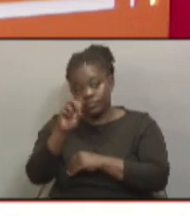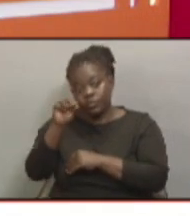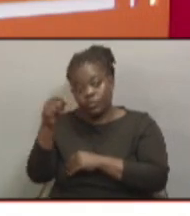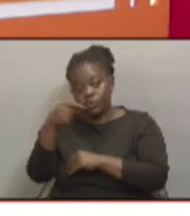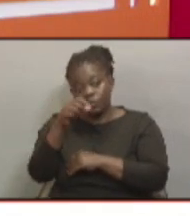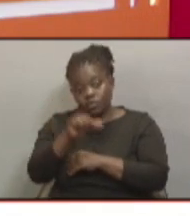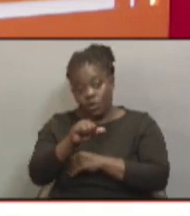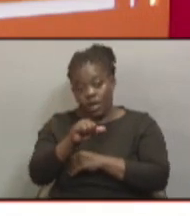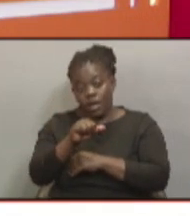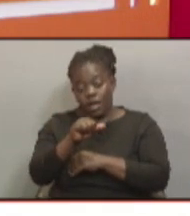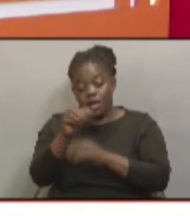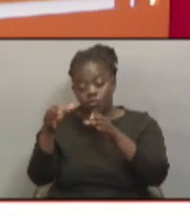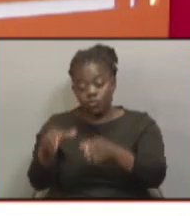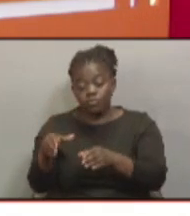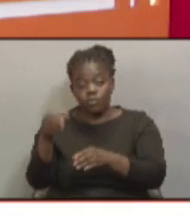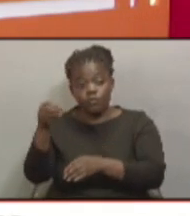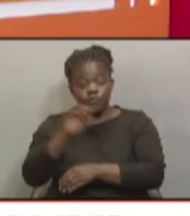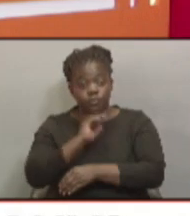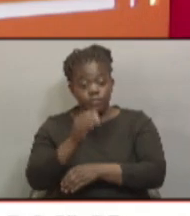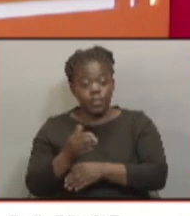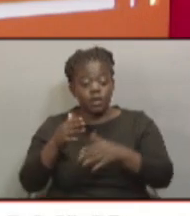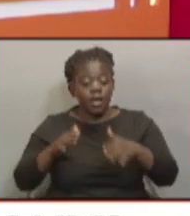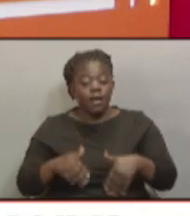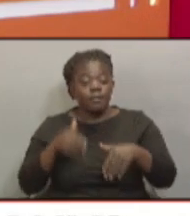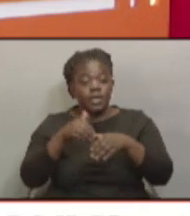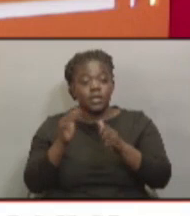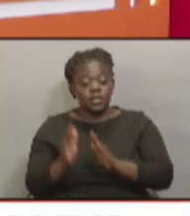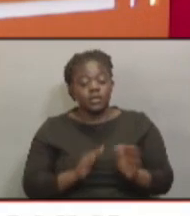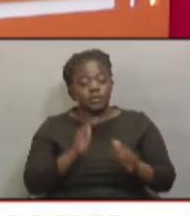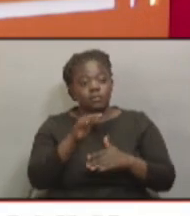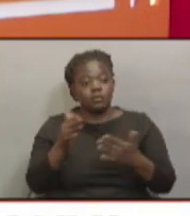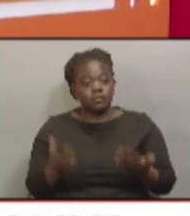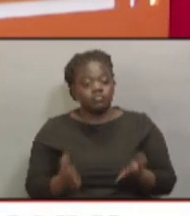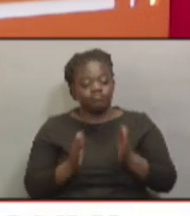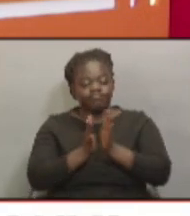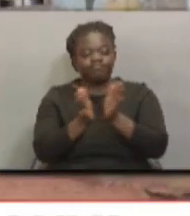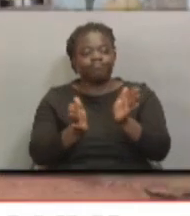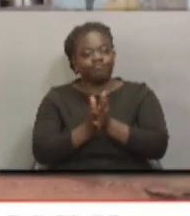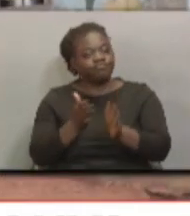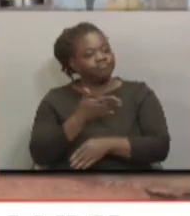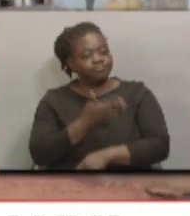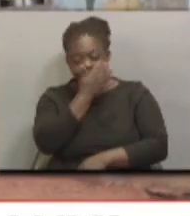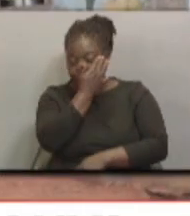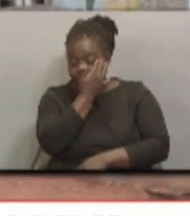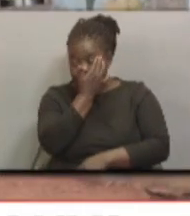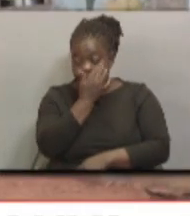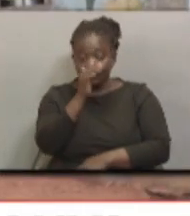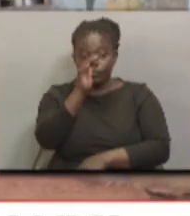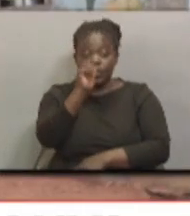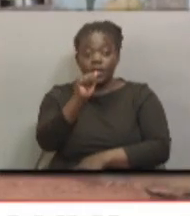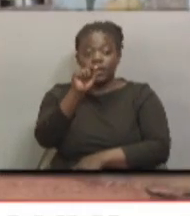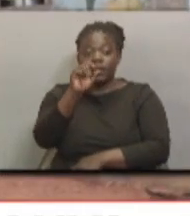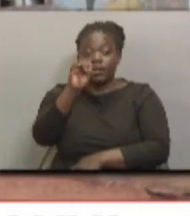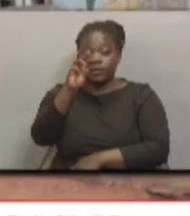waliwo ebibiina by'abakyala abeenyumiriza mu nteekateeka eno, era bino bye bakubuulira. Atim Joyce Odida y'omu